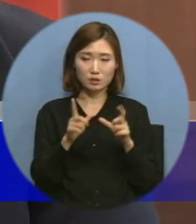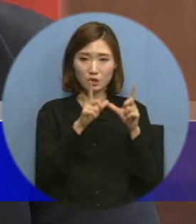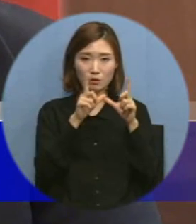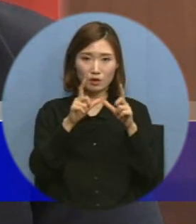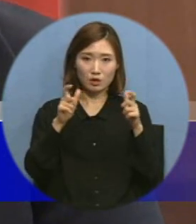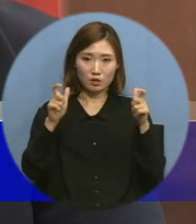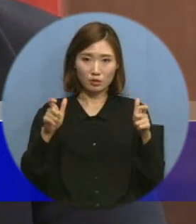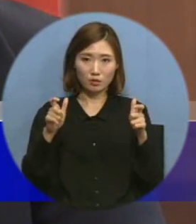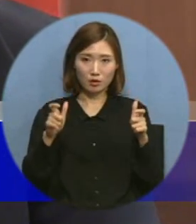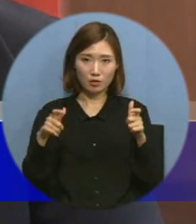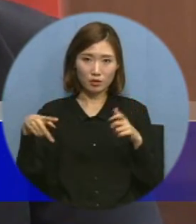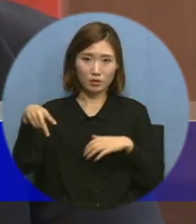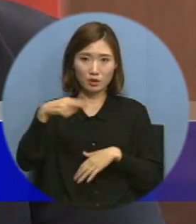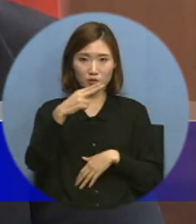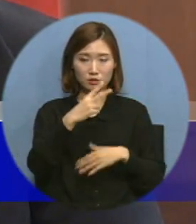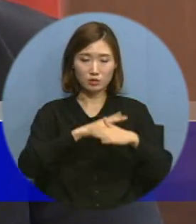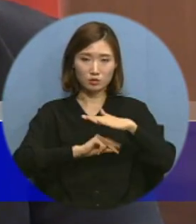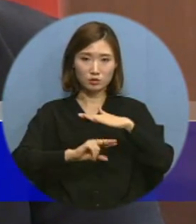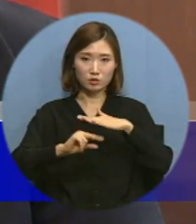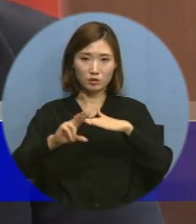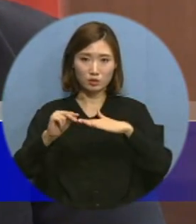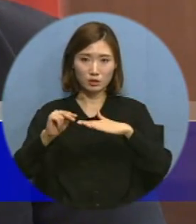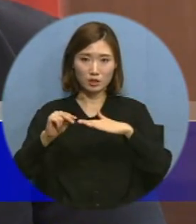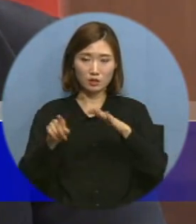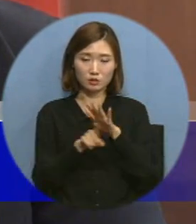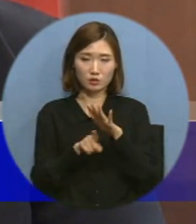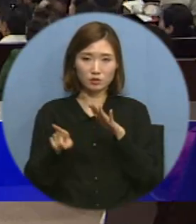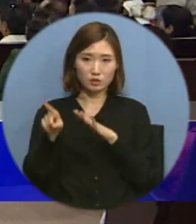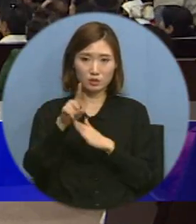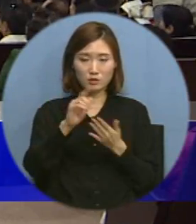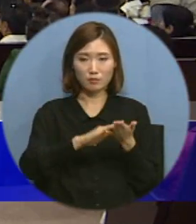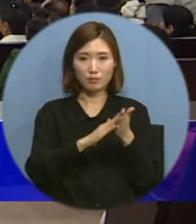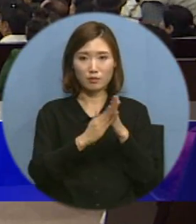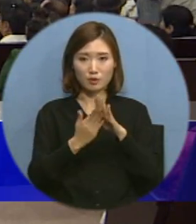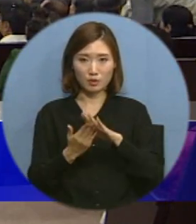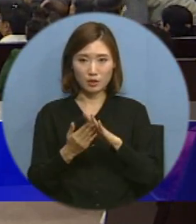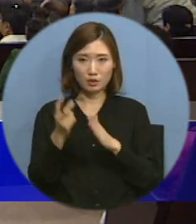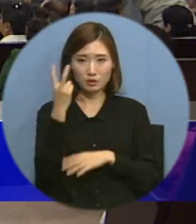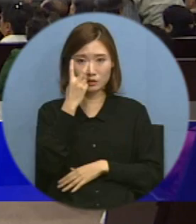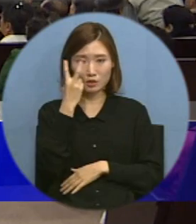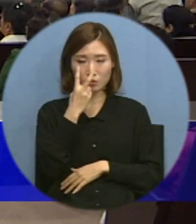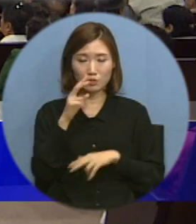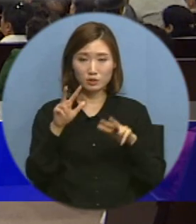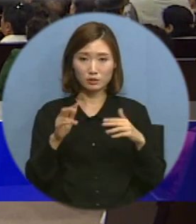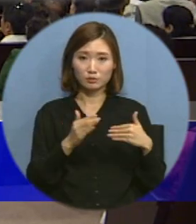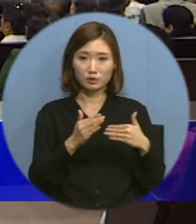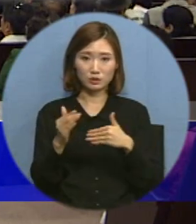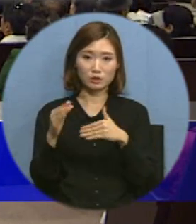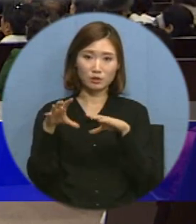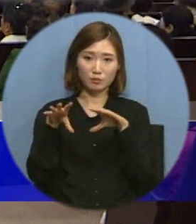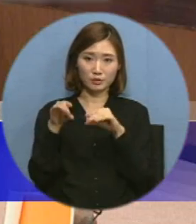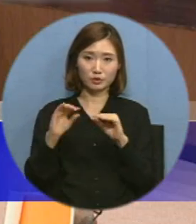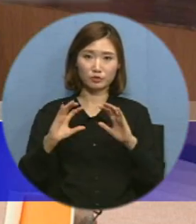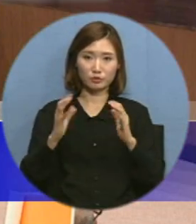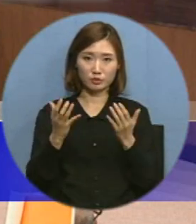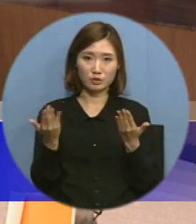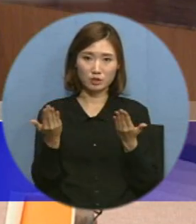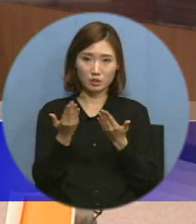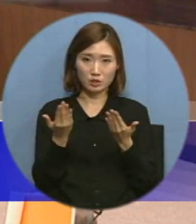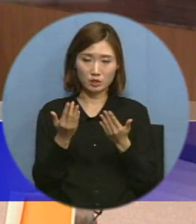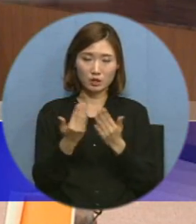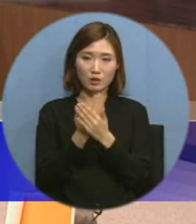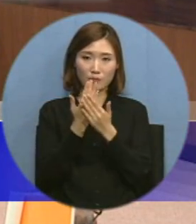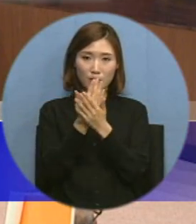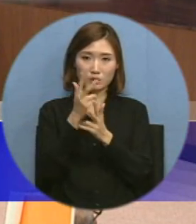단전을 가져오는 철도시설 선진화 방안을 또 모색해 보고 현재 진행이 멈춰선 국제 업무지구 개발